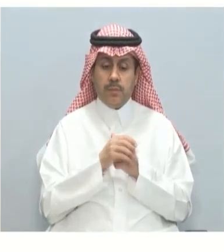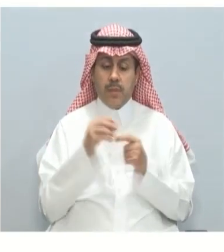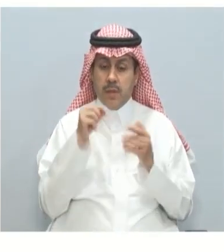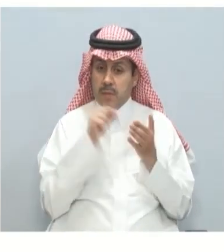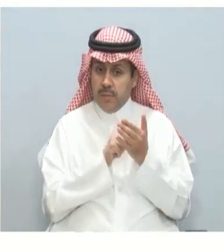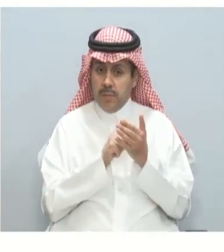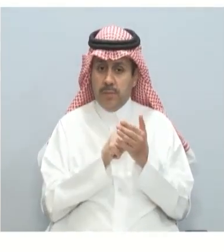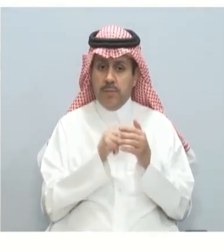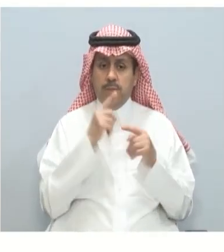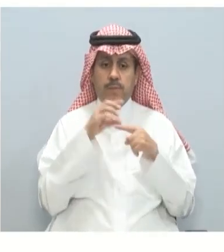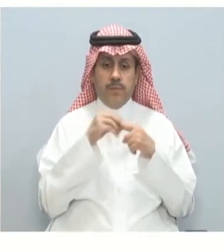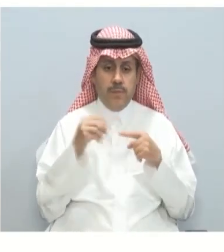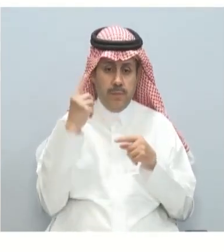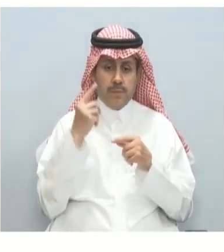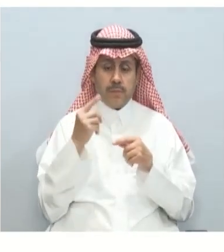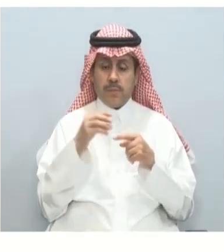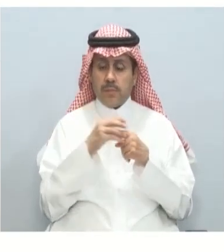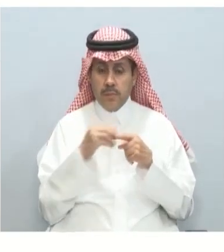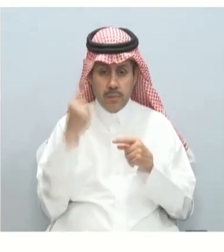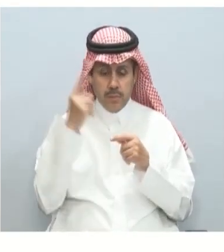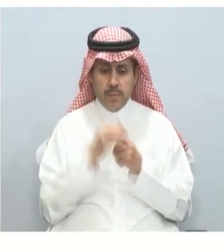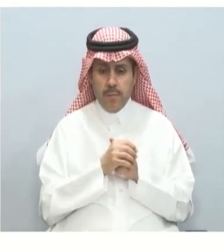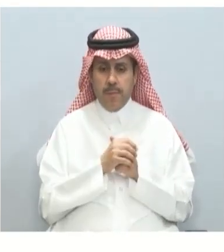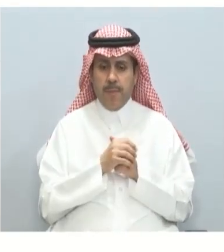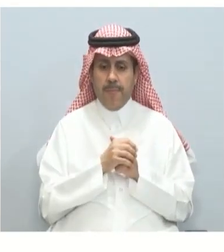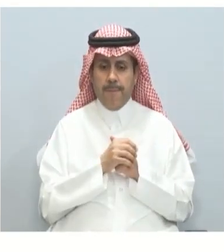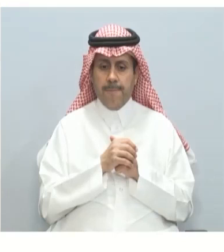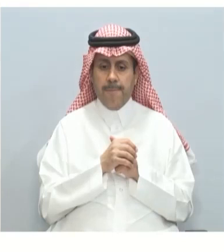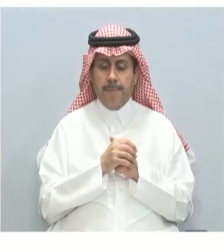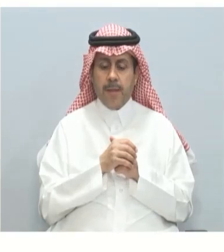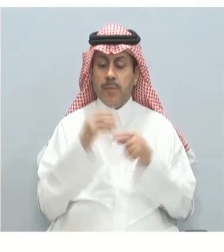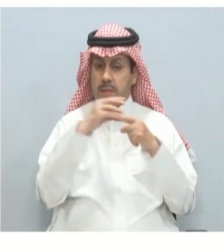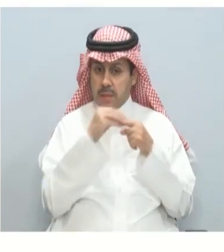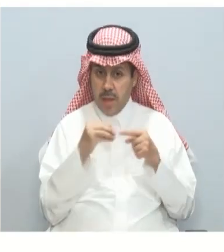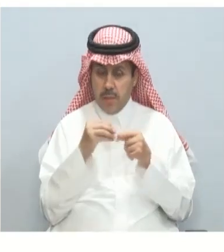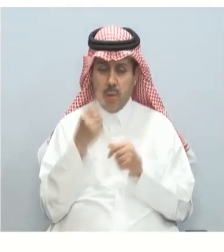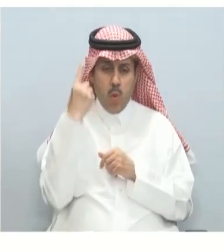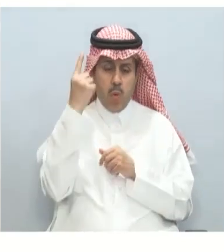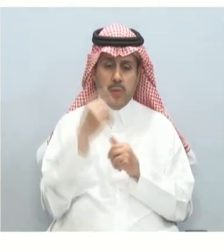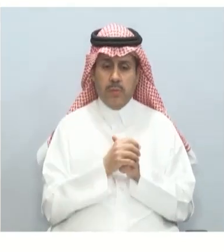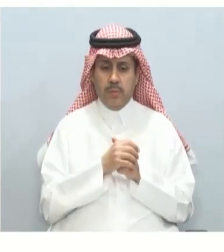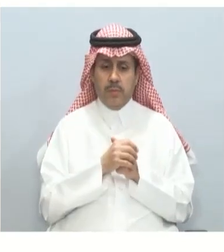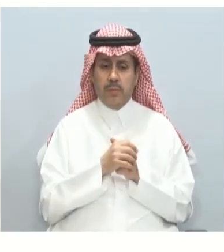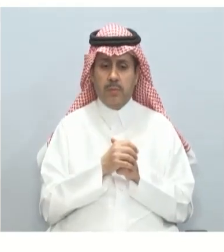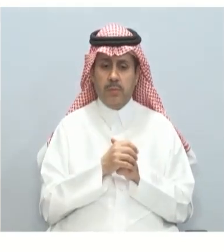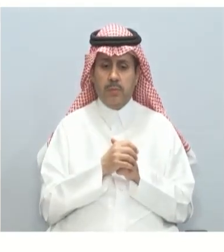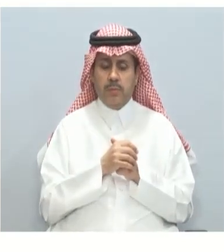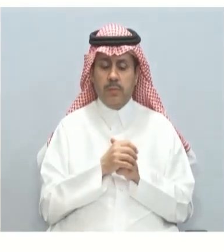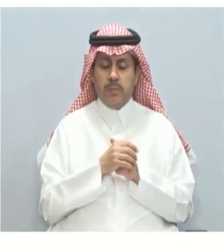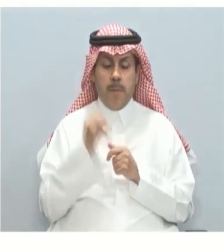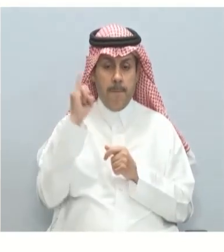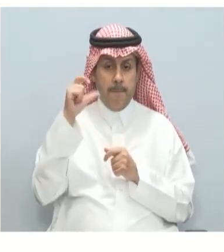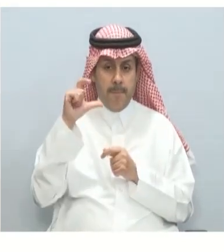1 سالب وا اذا المدى يبدا عند من عند سالب واحد طيب هل نكتب